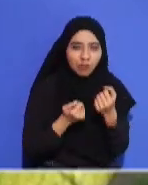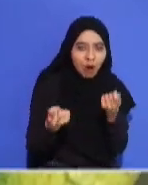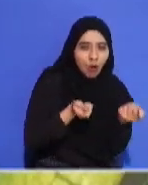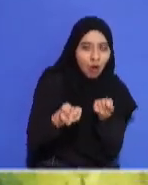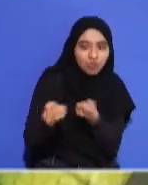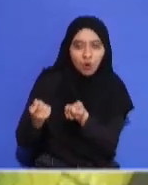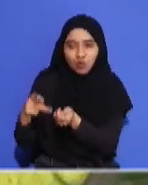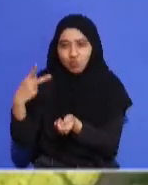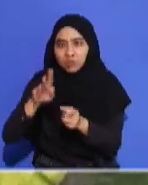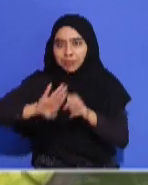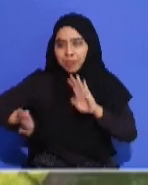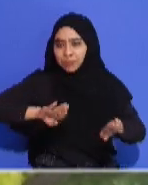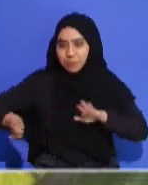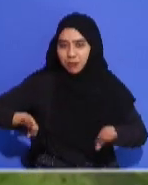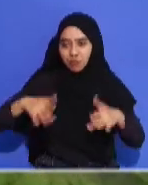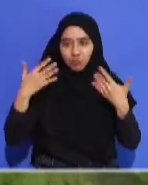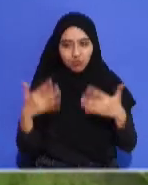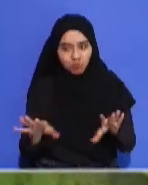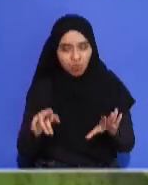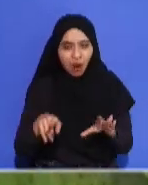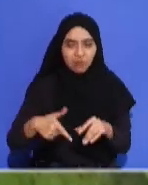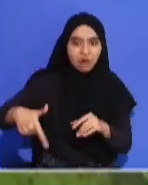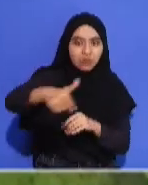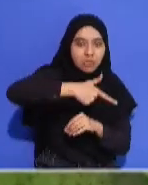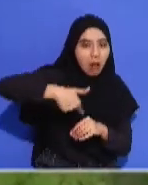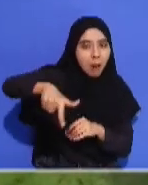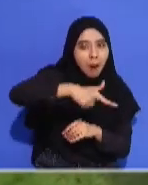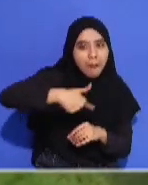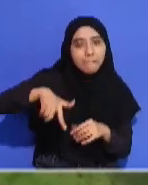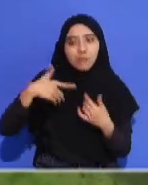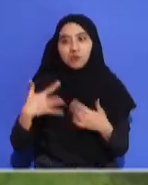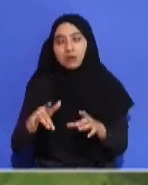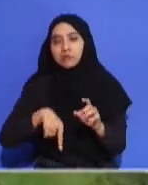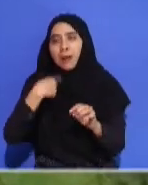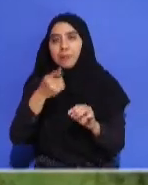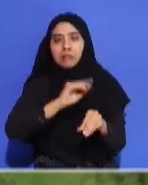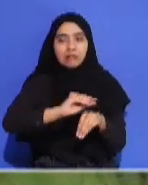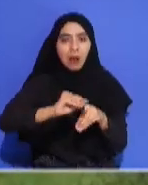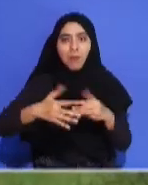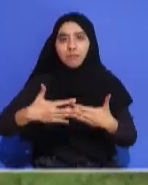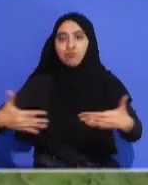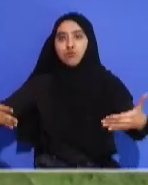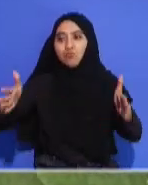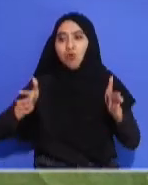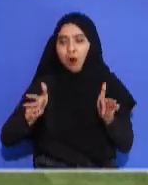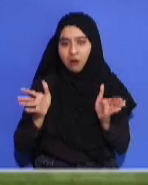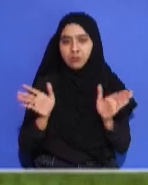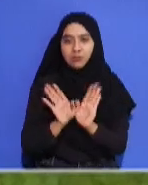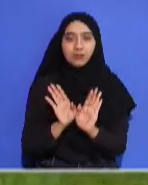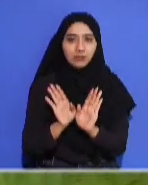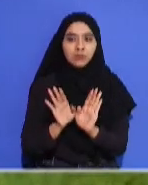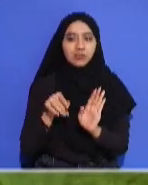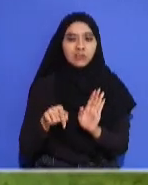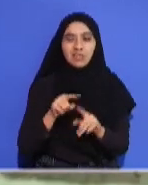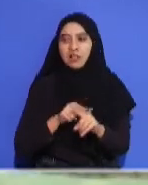wontenipun virus jene menika. Wit saking nyemprot mawi obat-obatan kimia inggo nanem taneman barier ing sak pinggiring lahan taneman, ewa